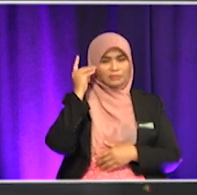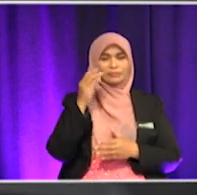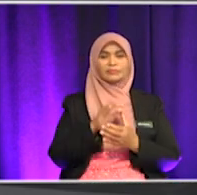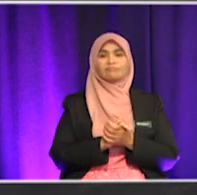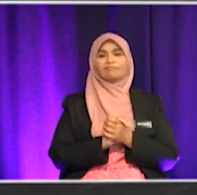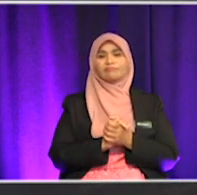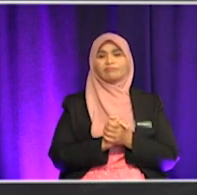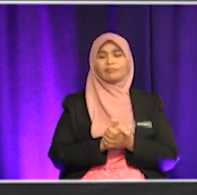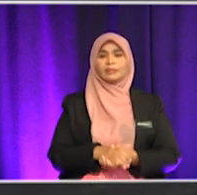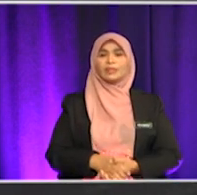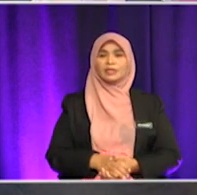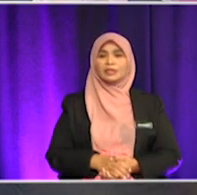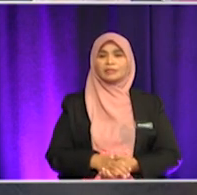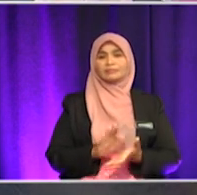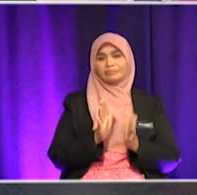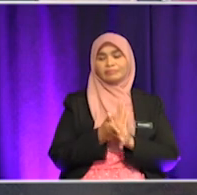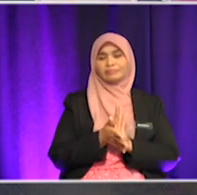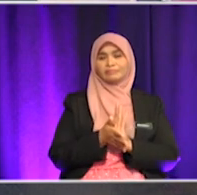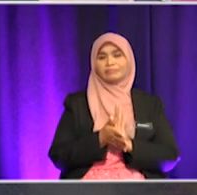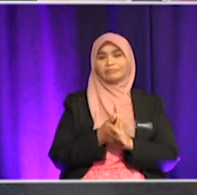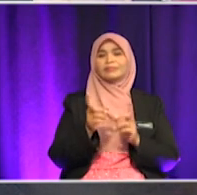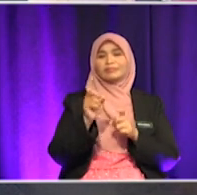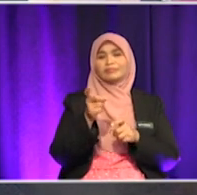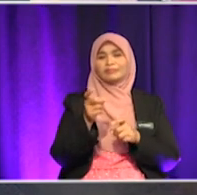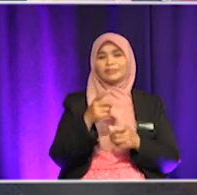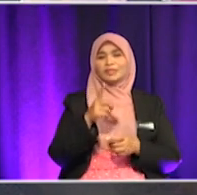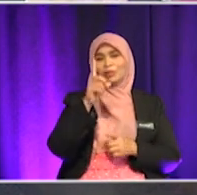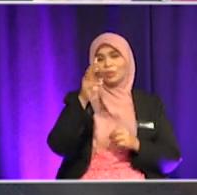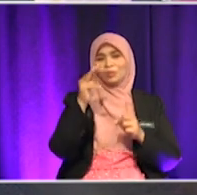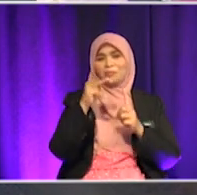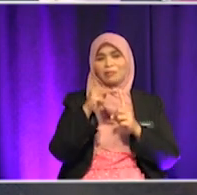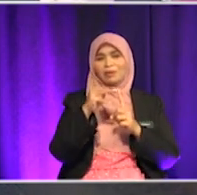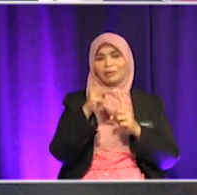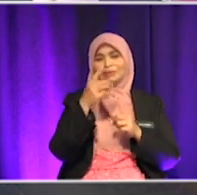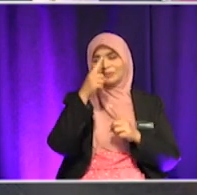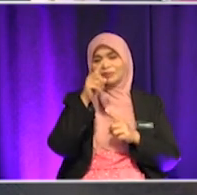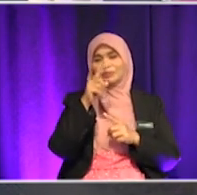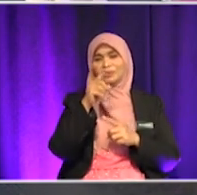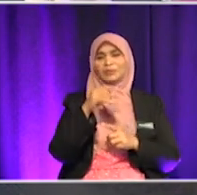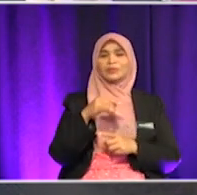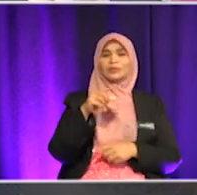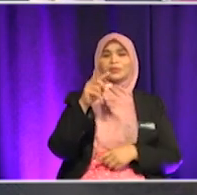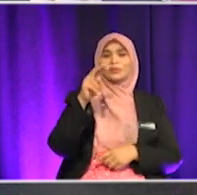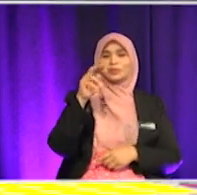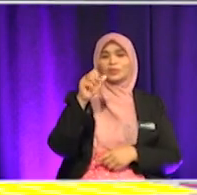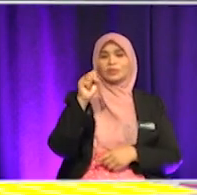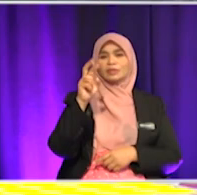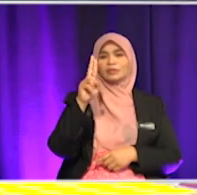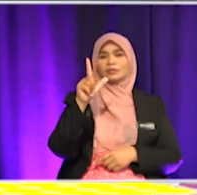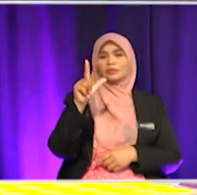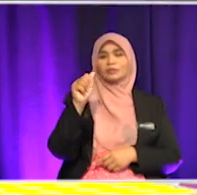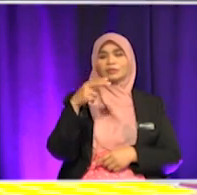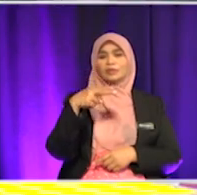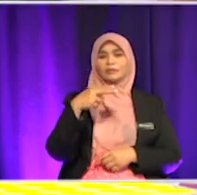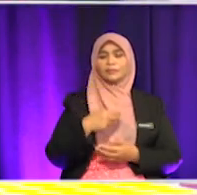Okey. Jadi cikgu, mata ganjaran macam mana? Mesti kita kena bagi ya Ifan, satu mata ganjaran satu untuk Nasrullah. Mata ganjaran untuk Nasrullah. Cantik.